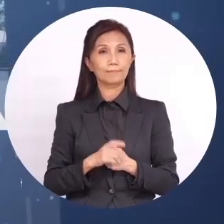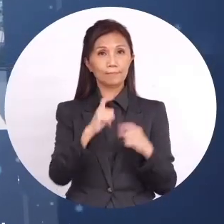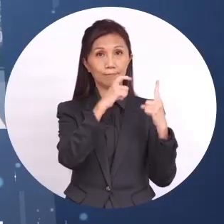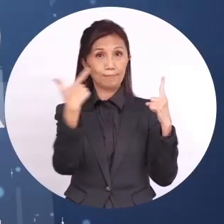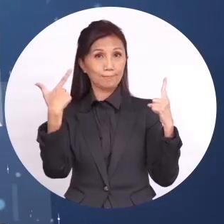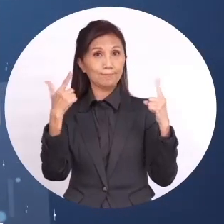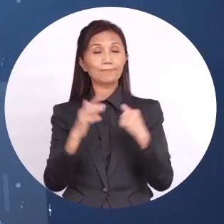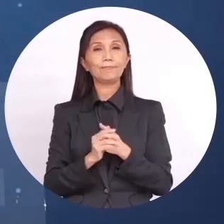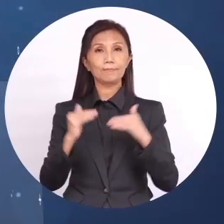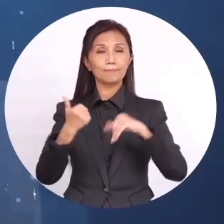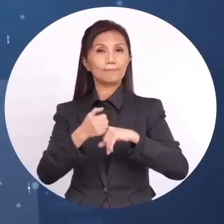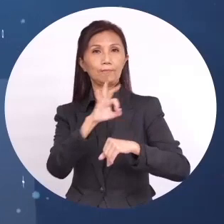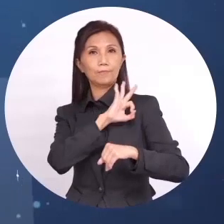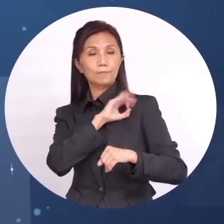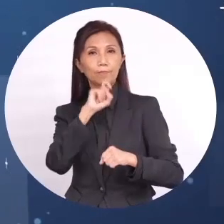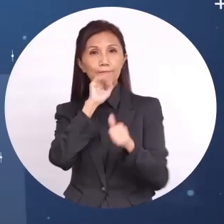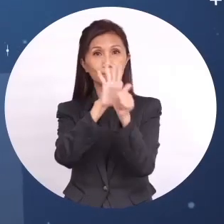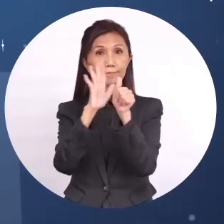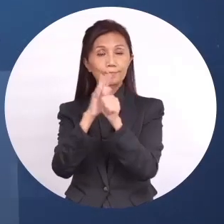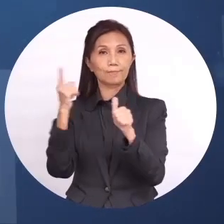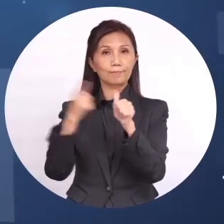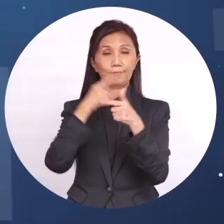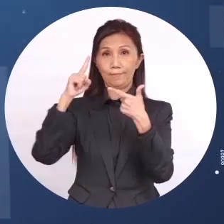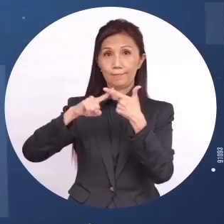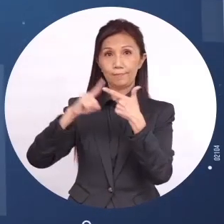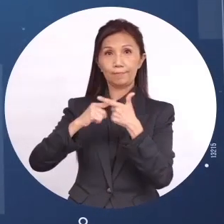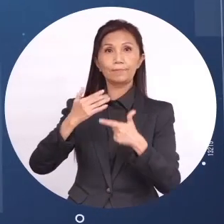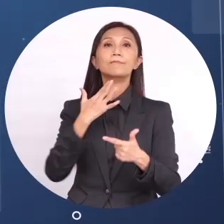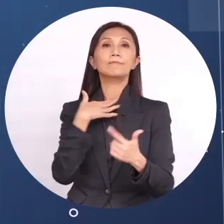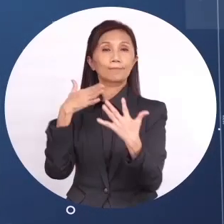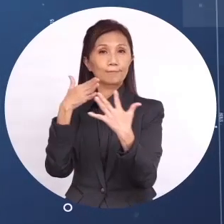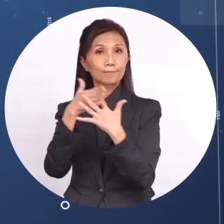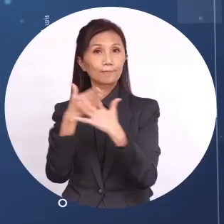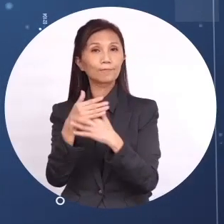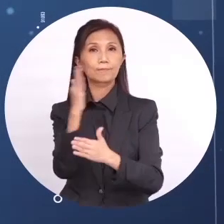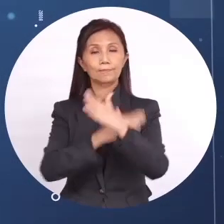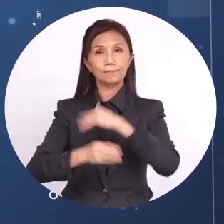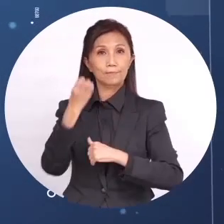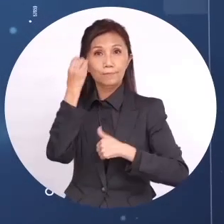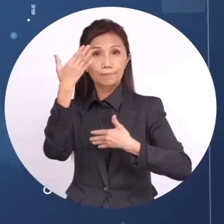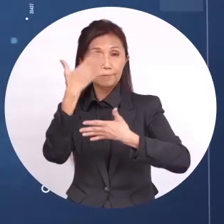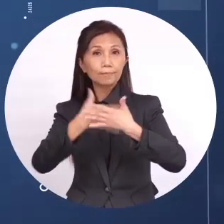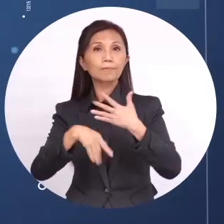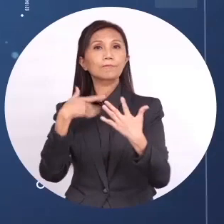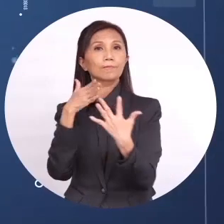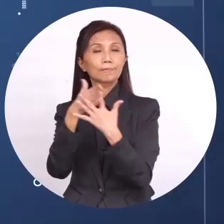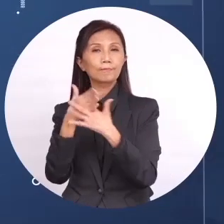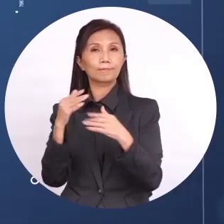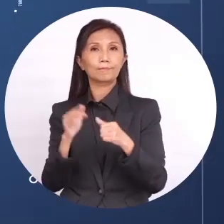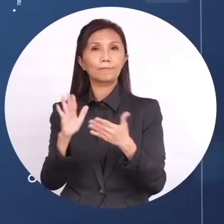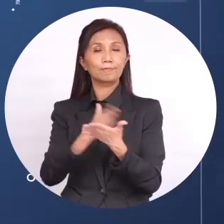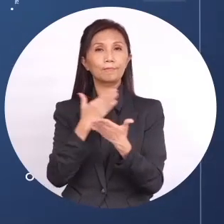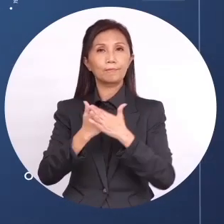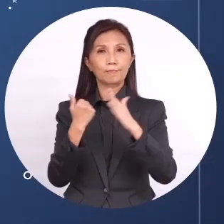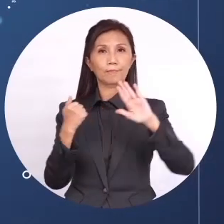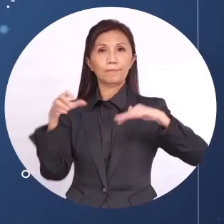1998年平机会给予协助的首两宗性骚扰个案和残疾歧视和骚扰个案，分别